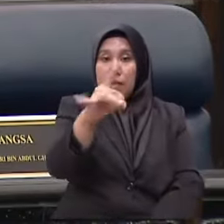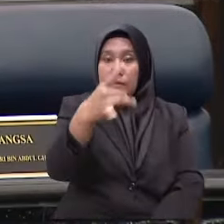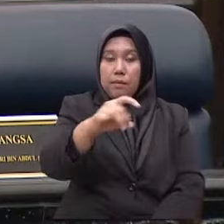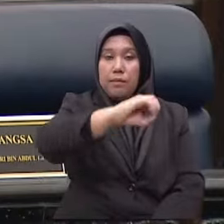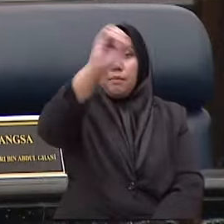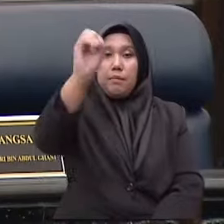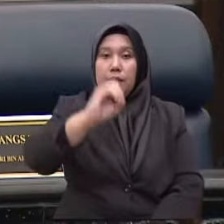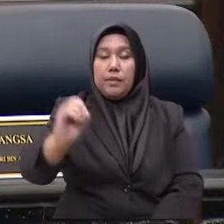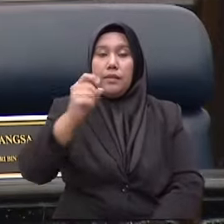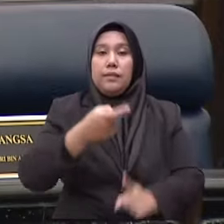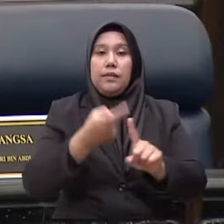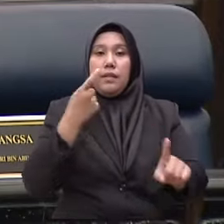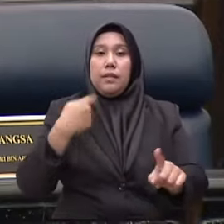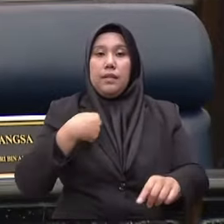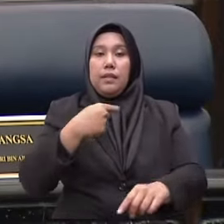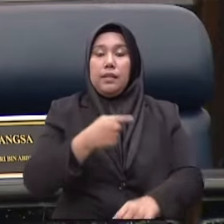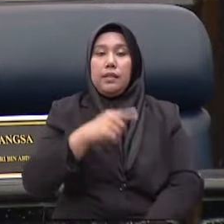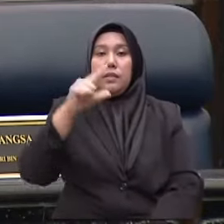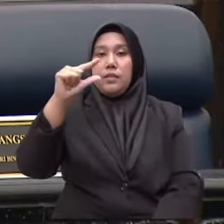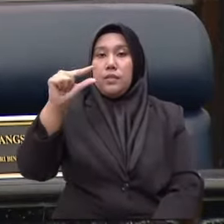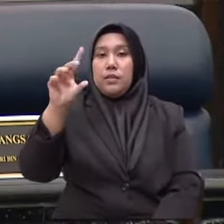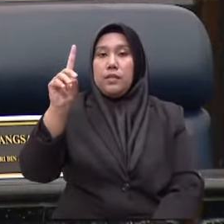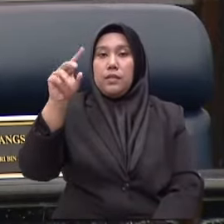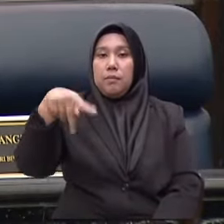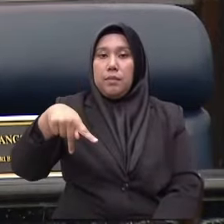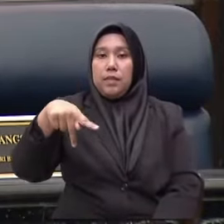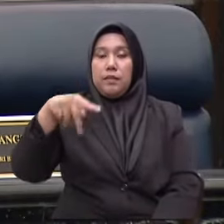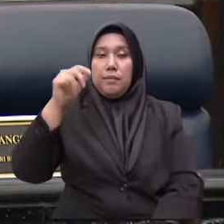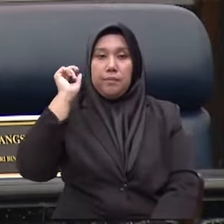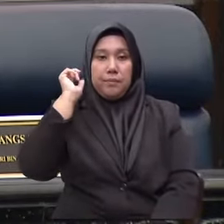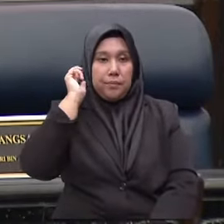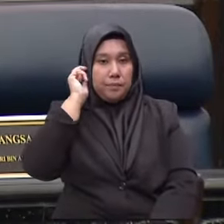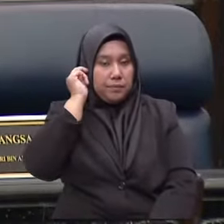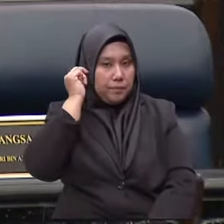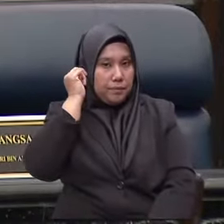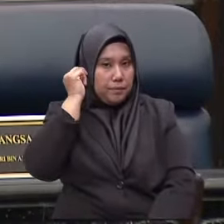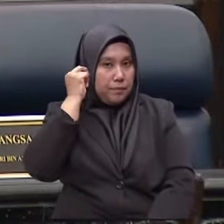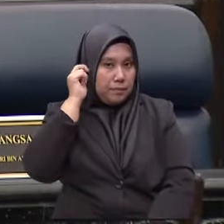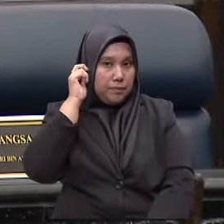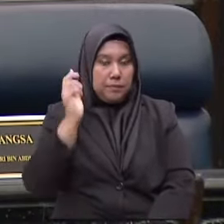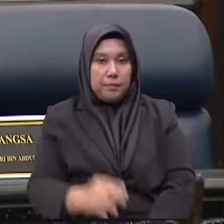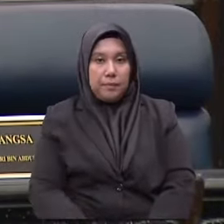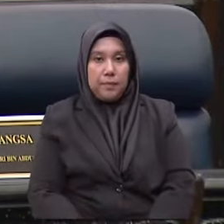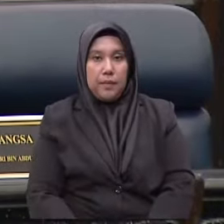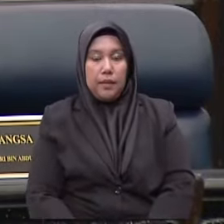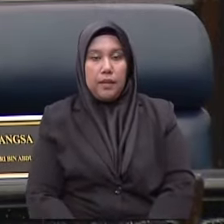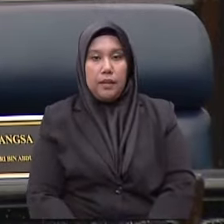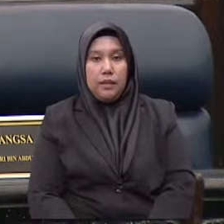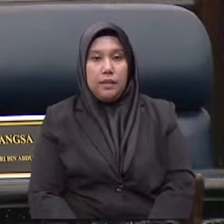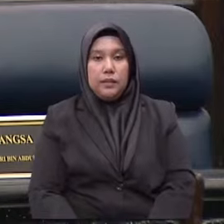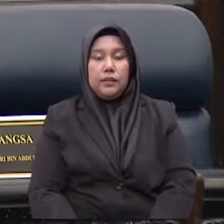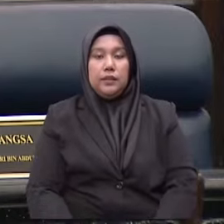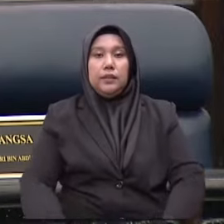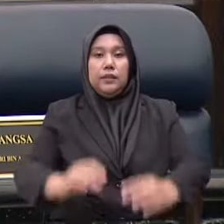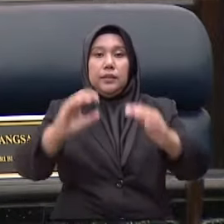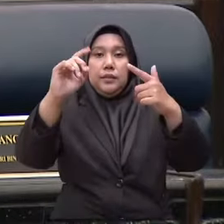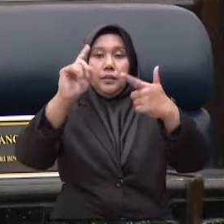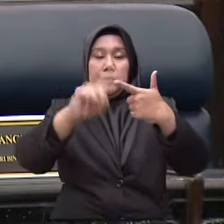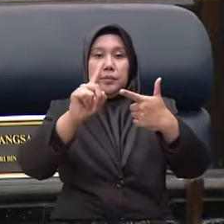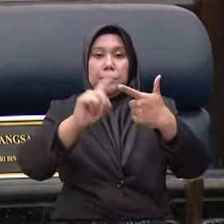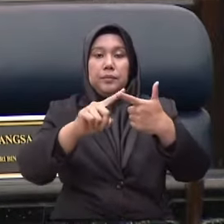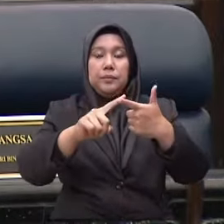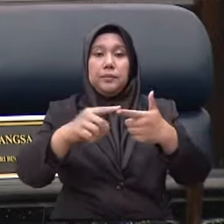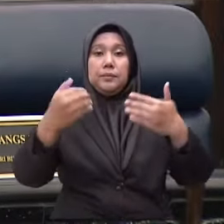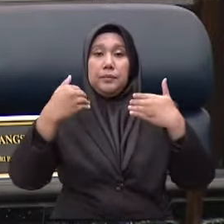daripada kita punya GDP faktor kedua kita juga lihat bahawa ada